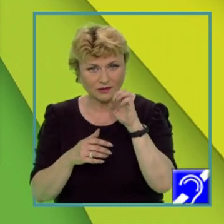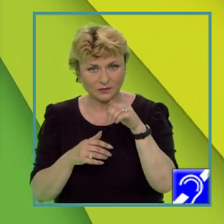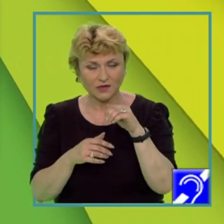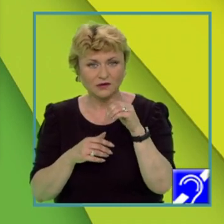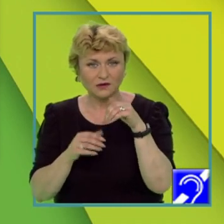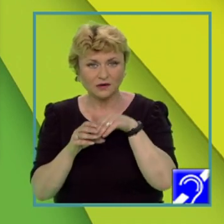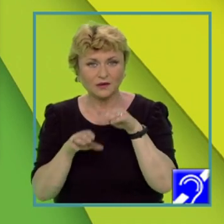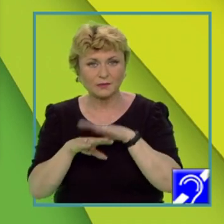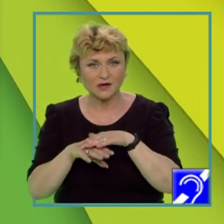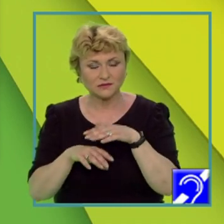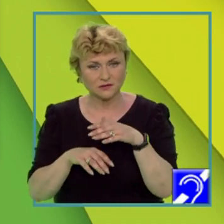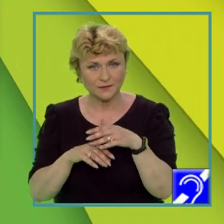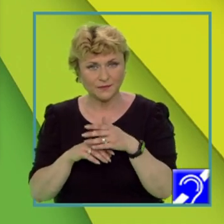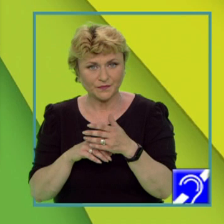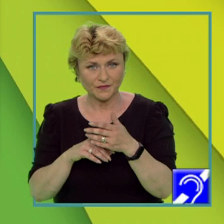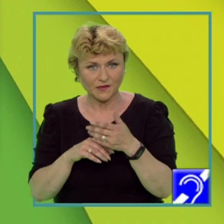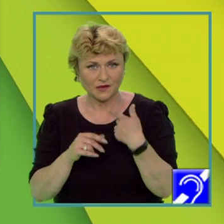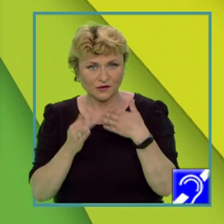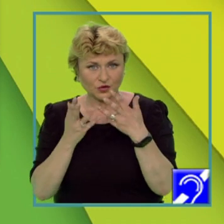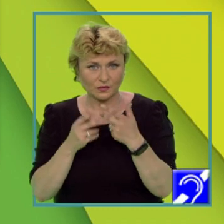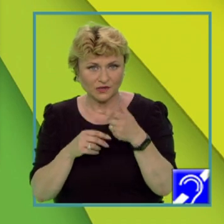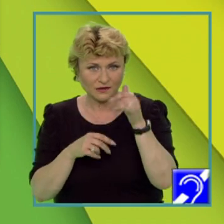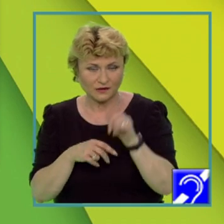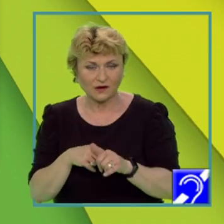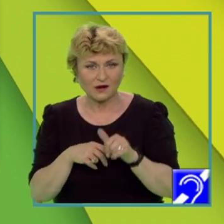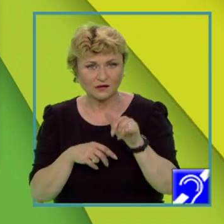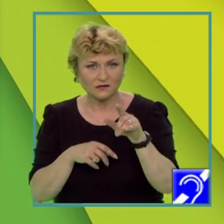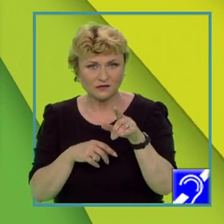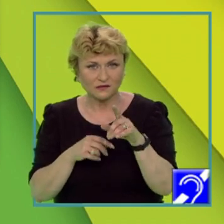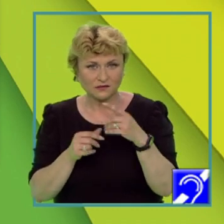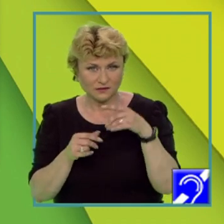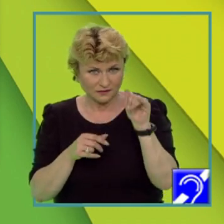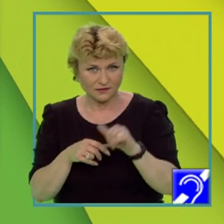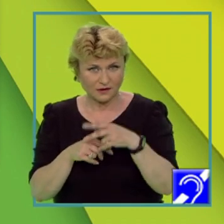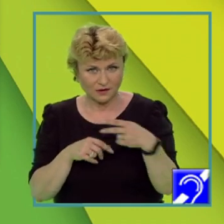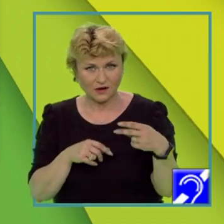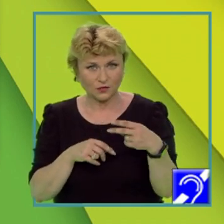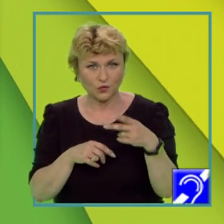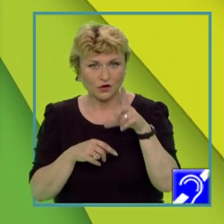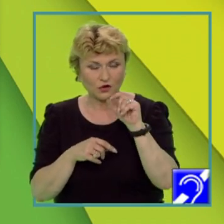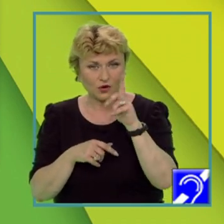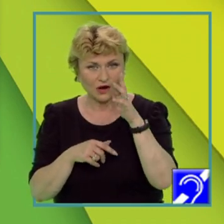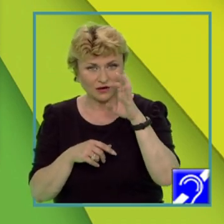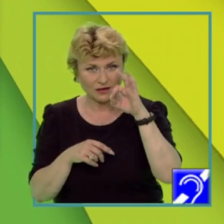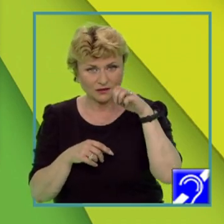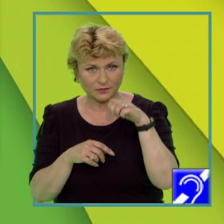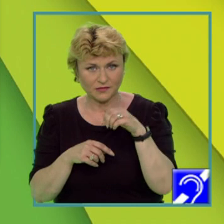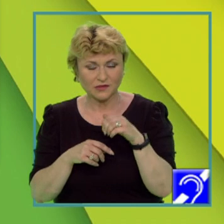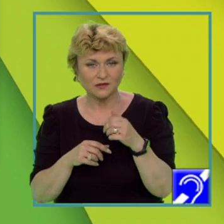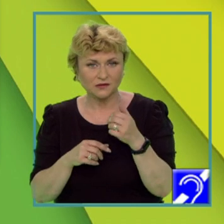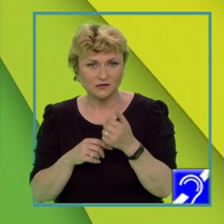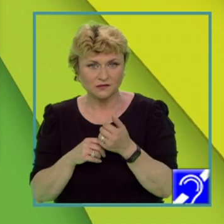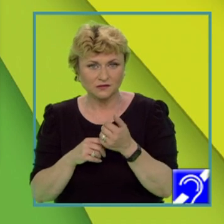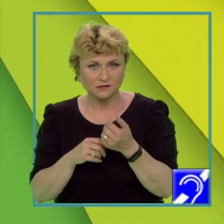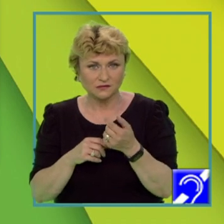din x numărul real x y de finit prin ys3d egal cu logaritm în baza ei din x